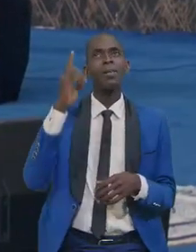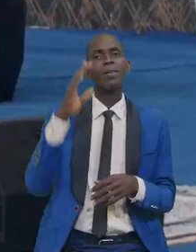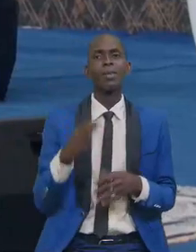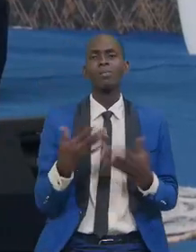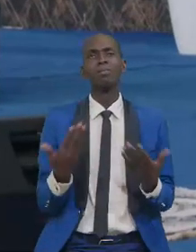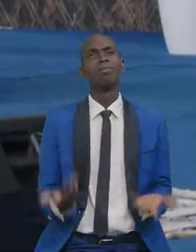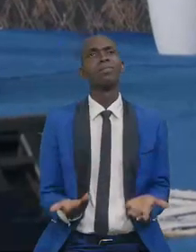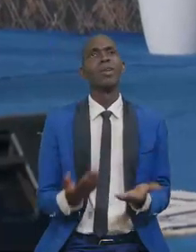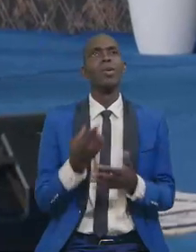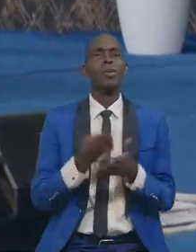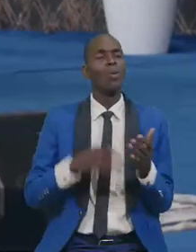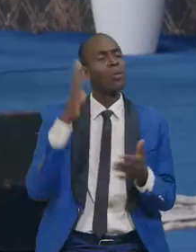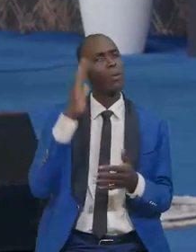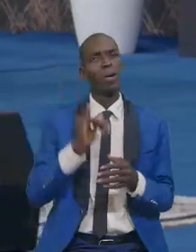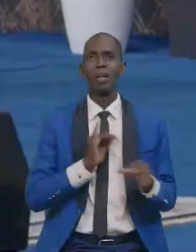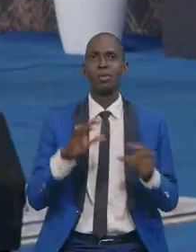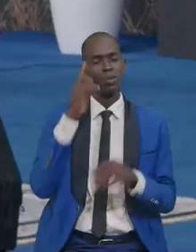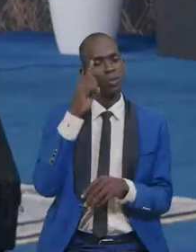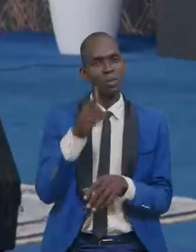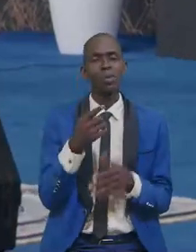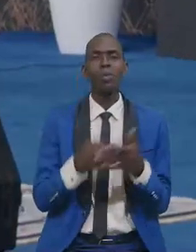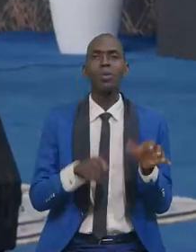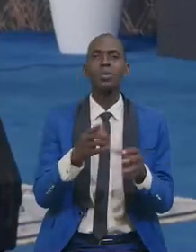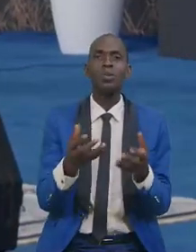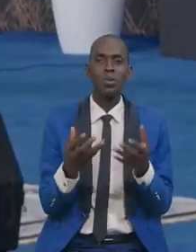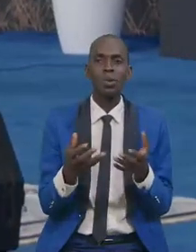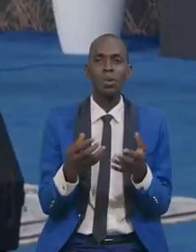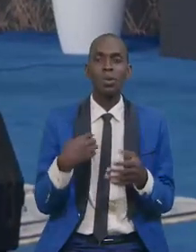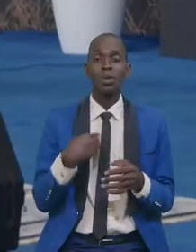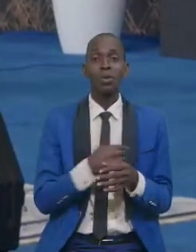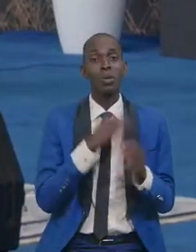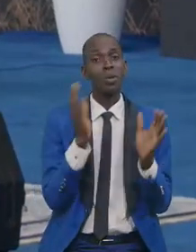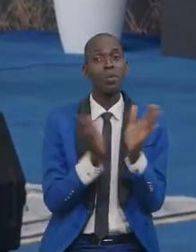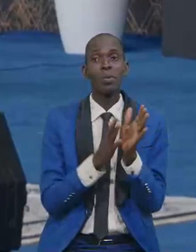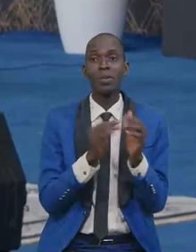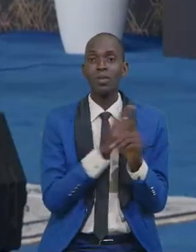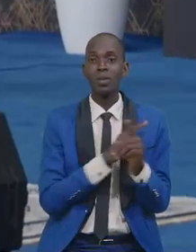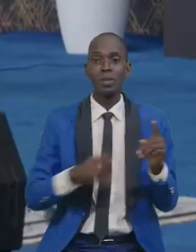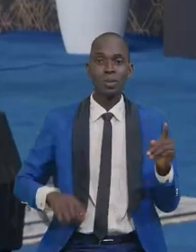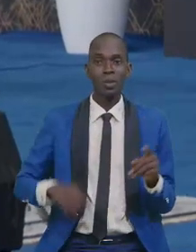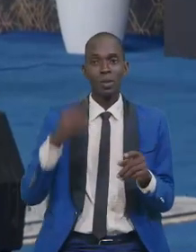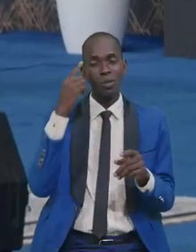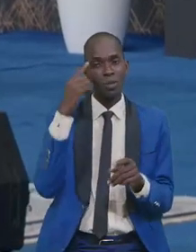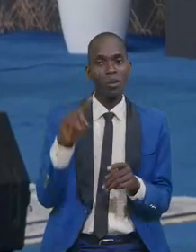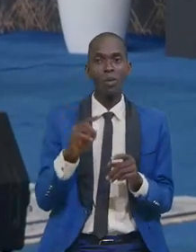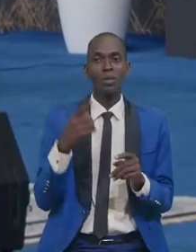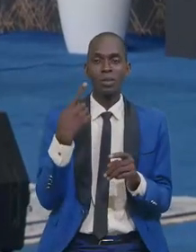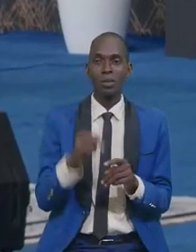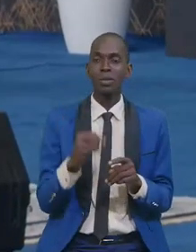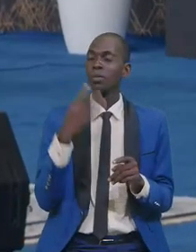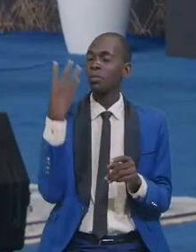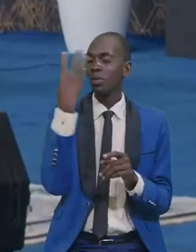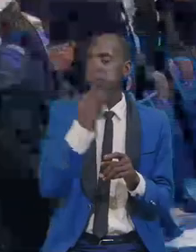Dieu dit, bon, qu'est-ce que je vais faire maintenant? Que voulez-vous? Nous bénissons Dieu pour un